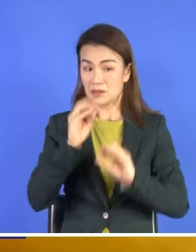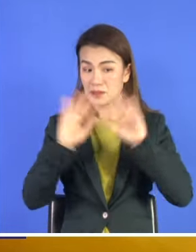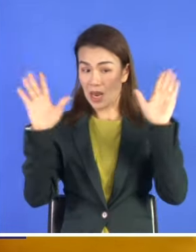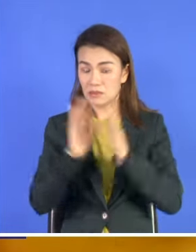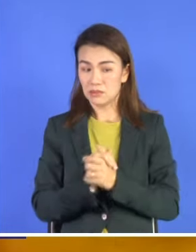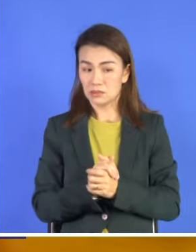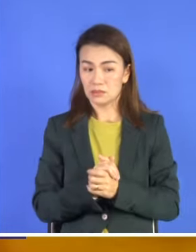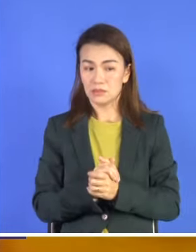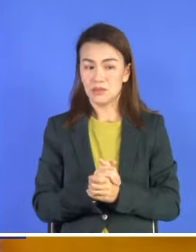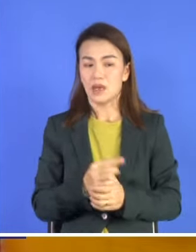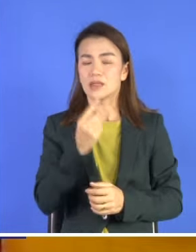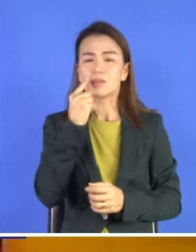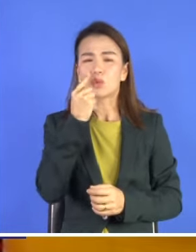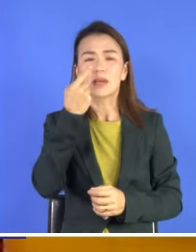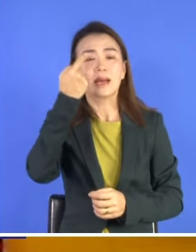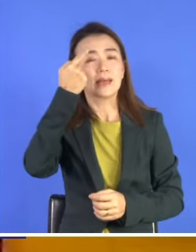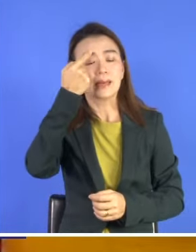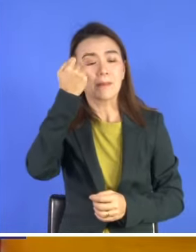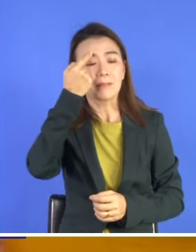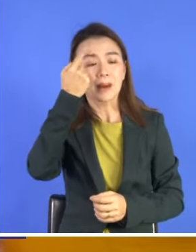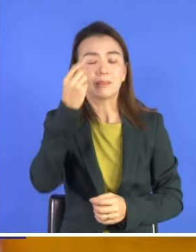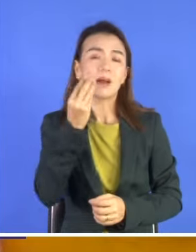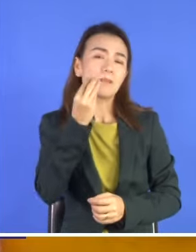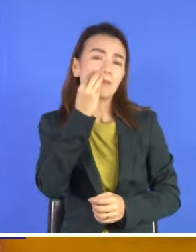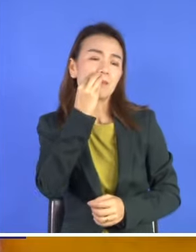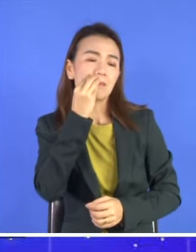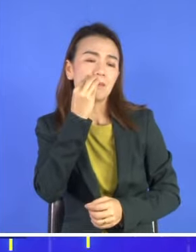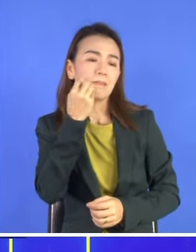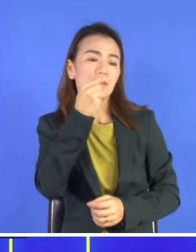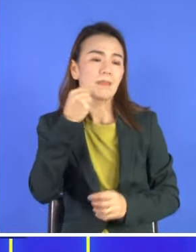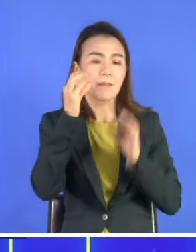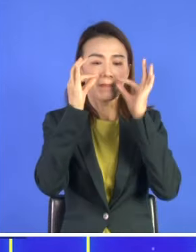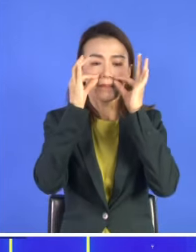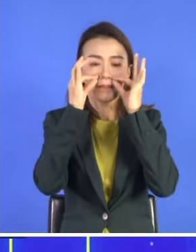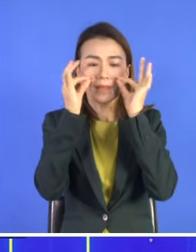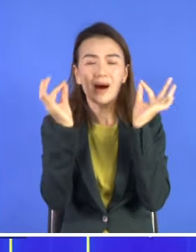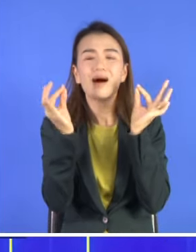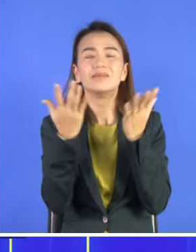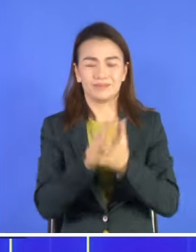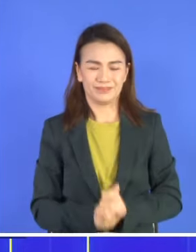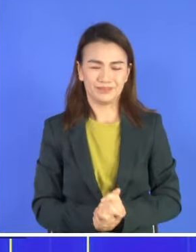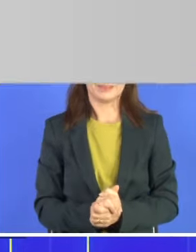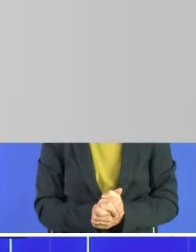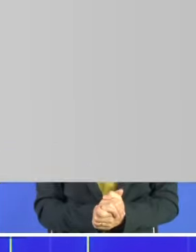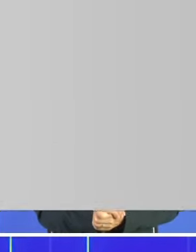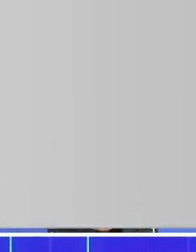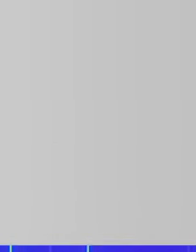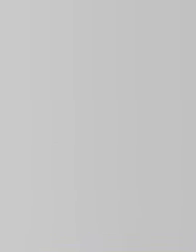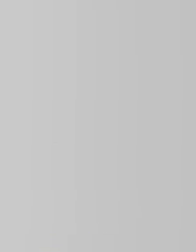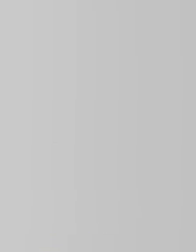มีแต้มที่จมูกอ่ะค่ะเหมือนเป็นหนวดอ่ะเออเออแบบนั้นนะหนวดำจ้ะขอให้เจอไวๆนะคะครับ